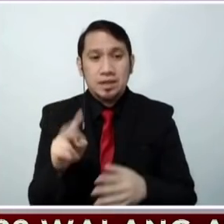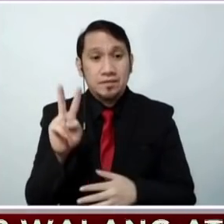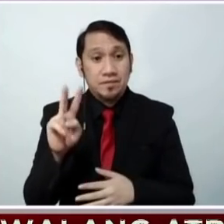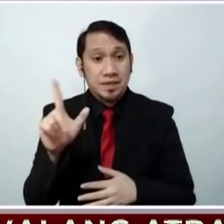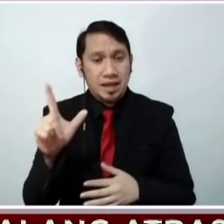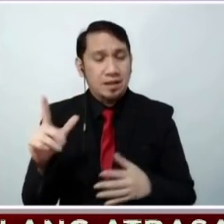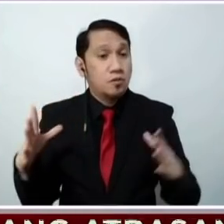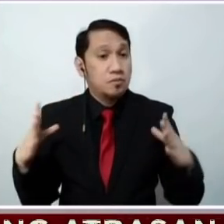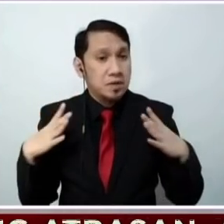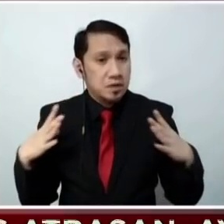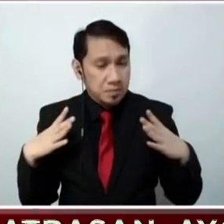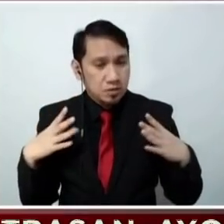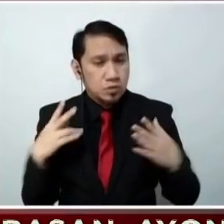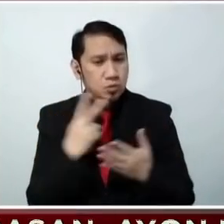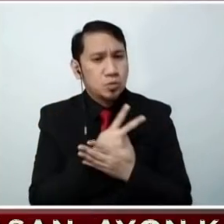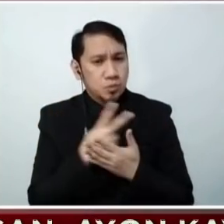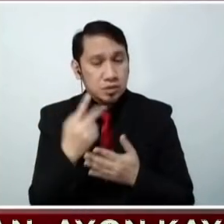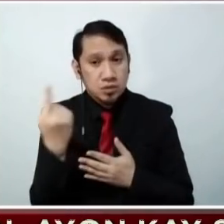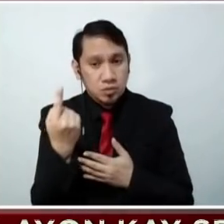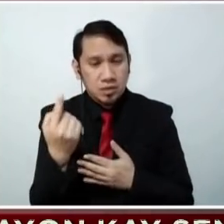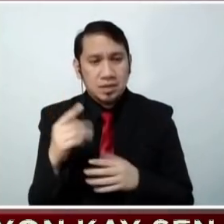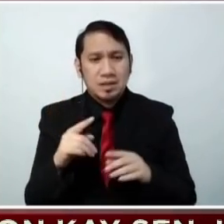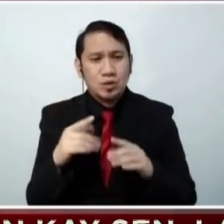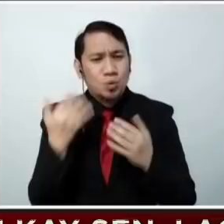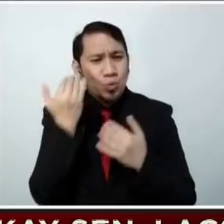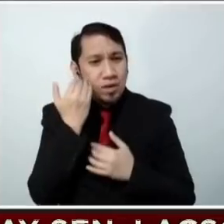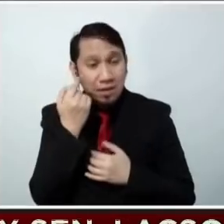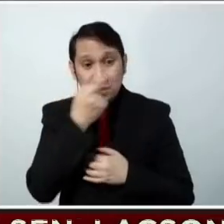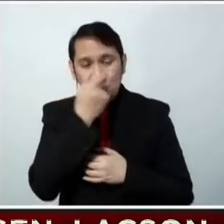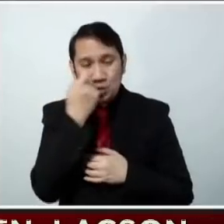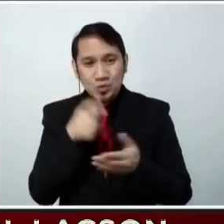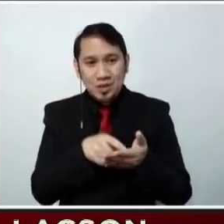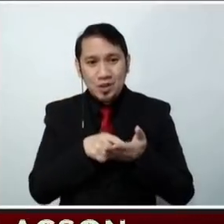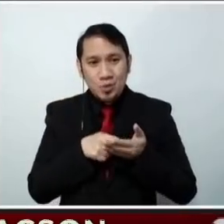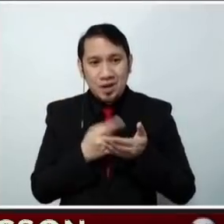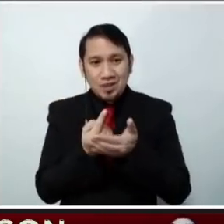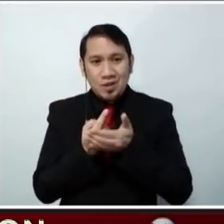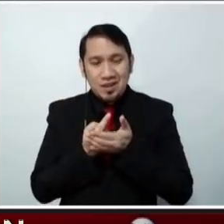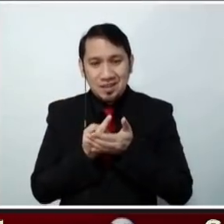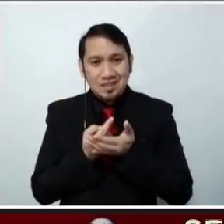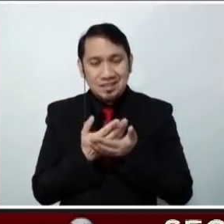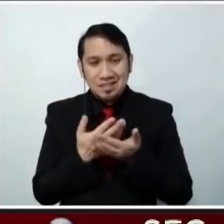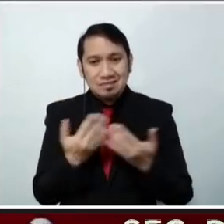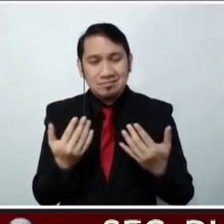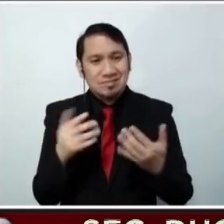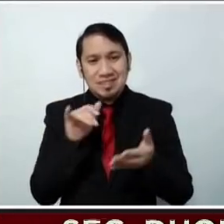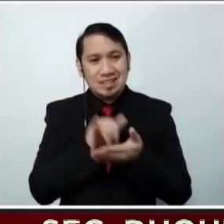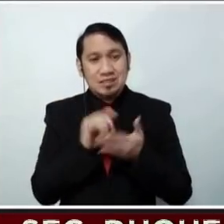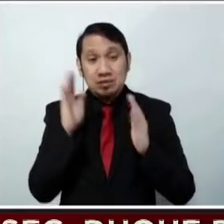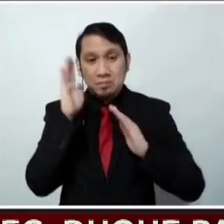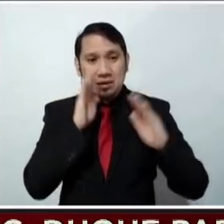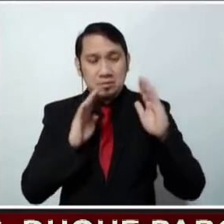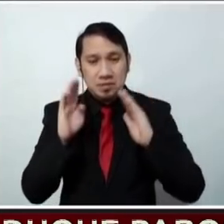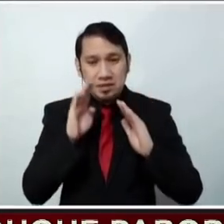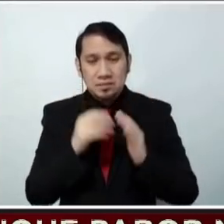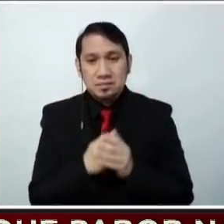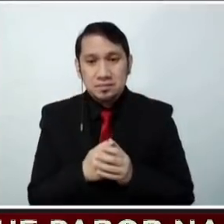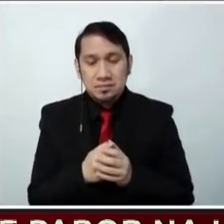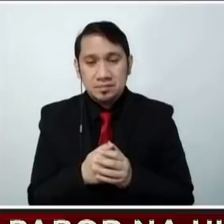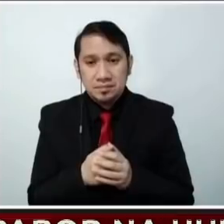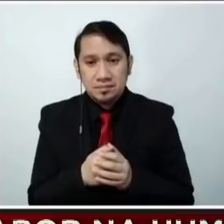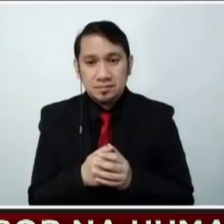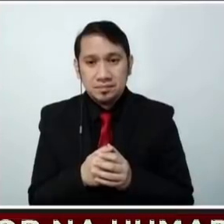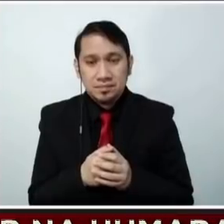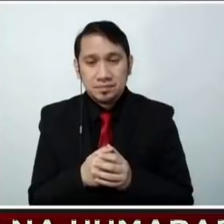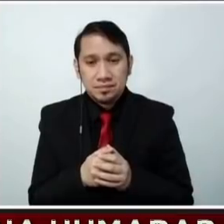pa para sa quarantine dito sa Pilipinas. Yun yung pinaka-problema at naging epekto